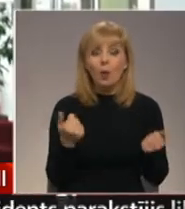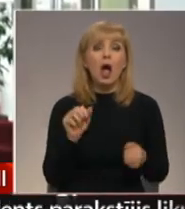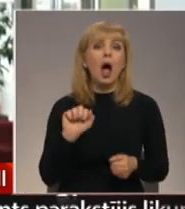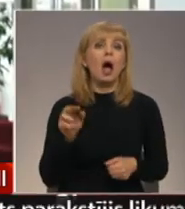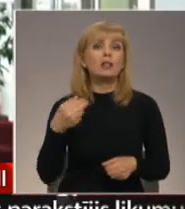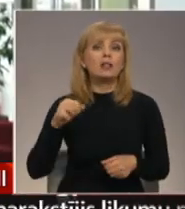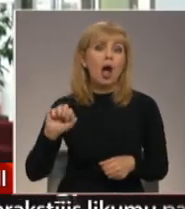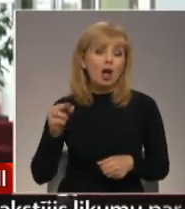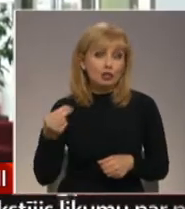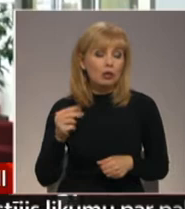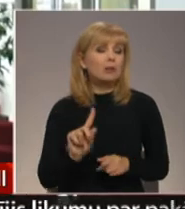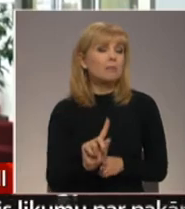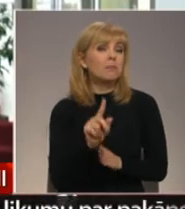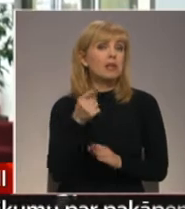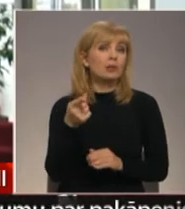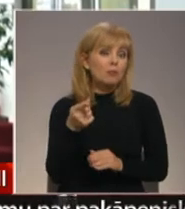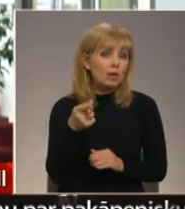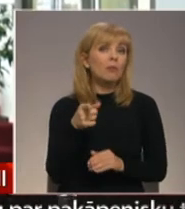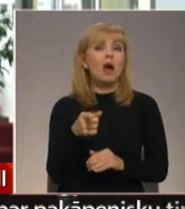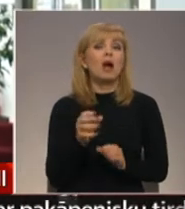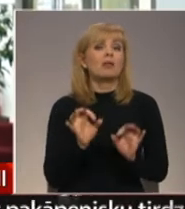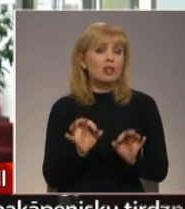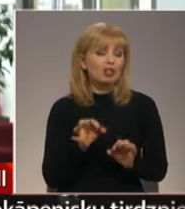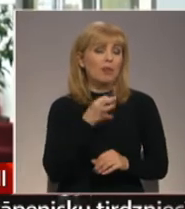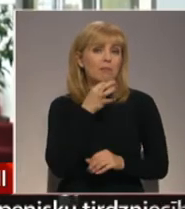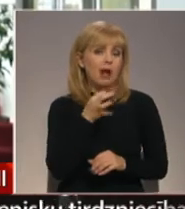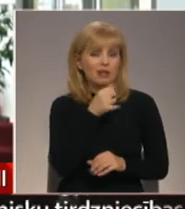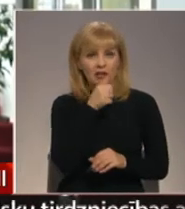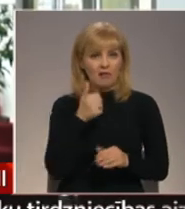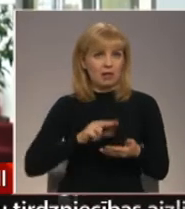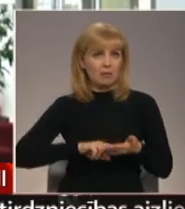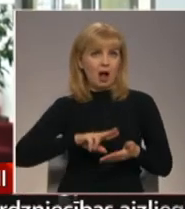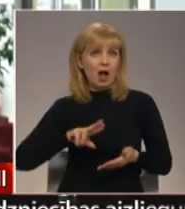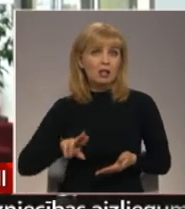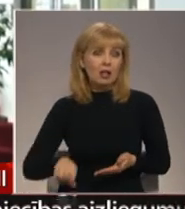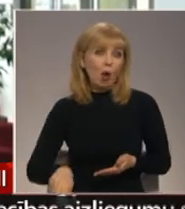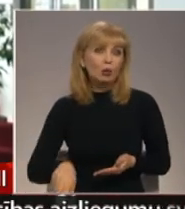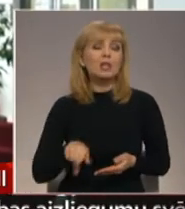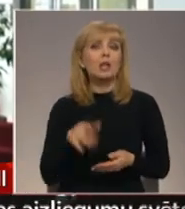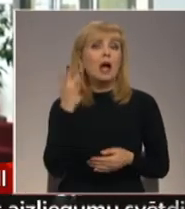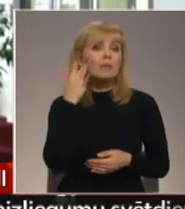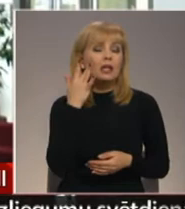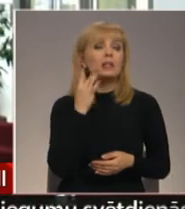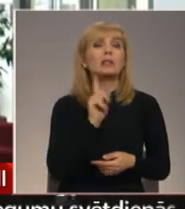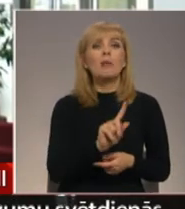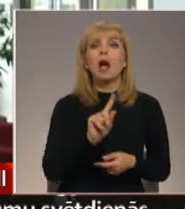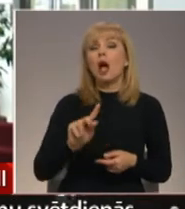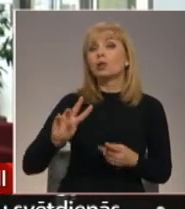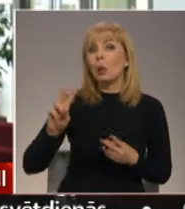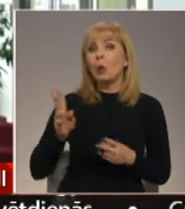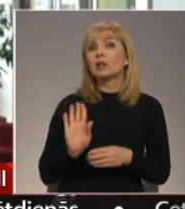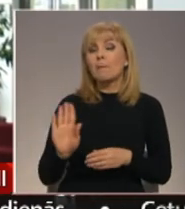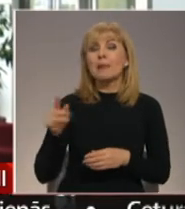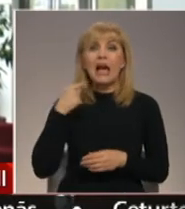varbūt šobrīd ir pirmie ar šo skaudro atziņu, ka mēs nevaram atļauties. Bet, principā, katru otrā Pierīgas pašvaldība,